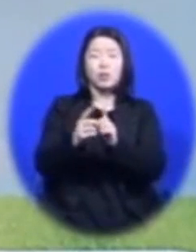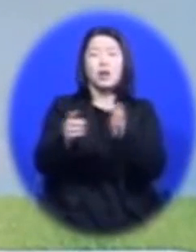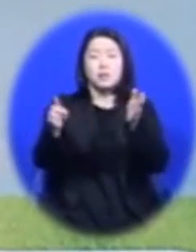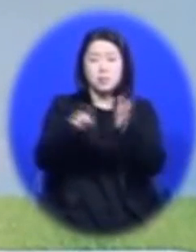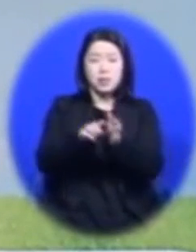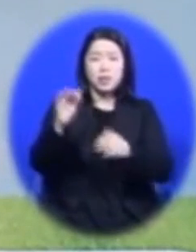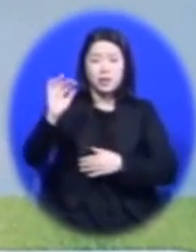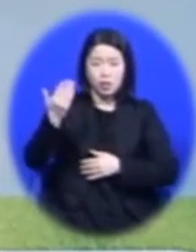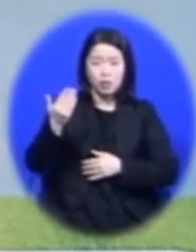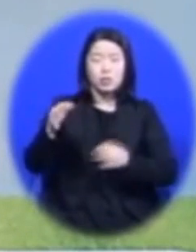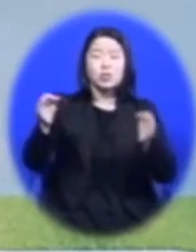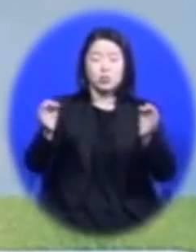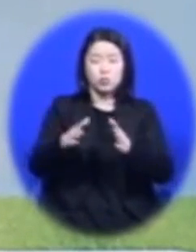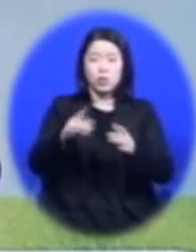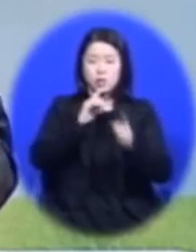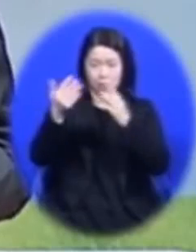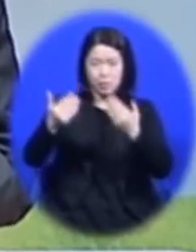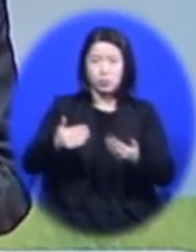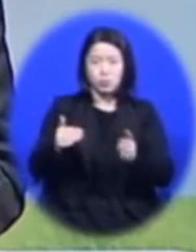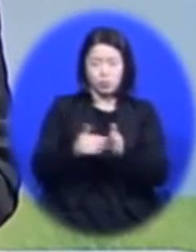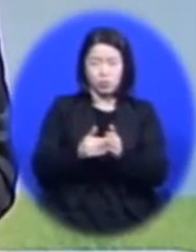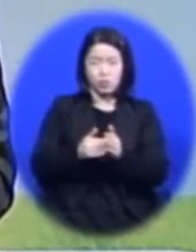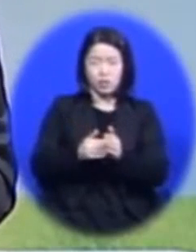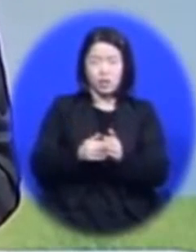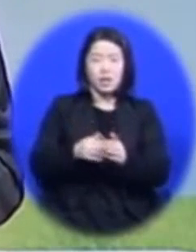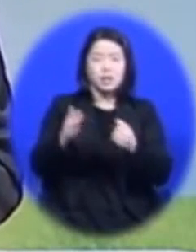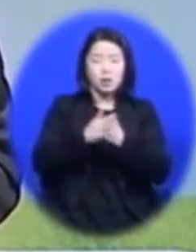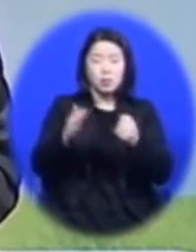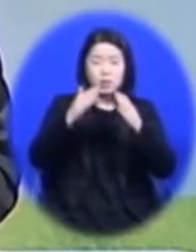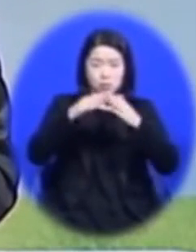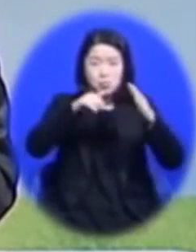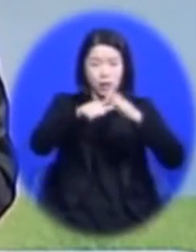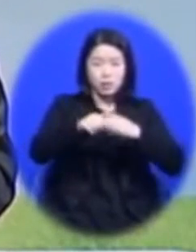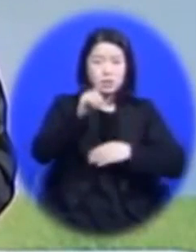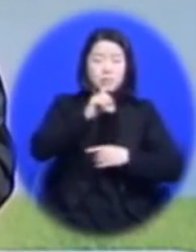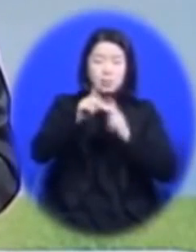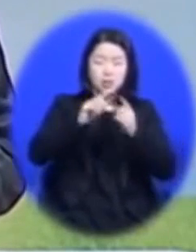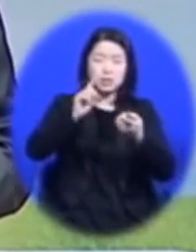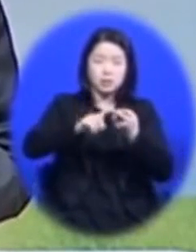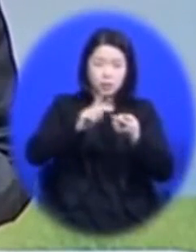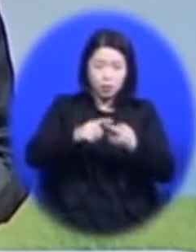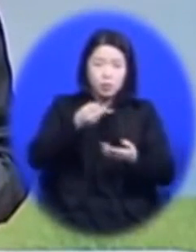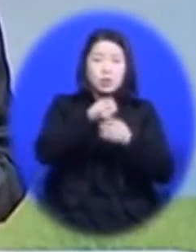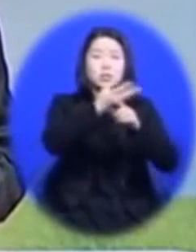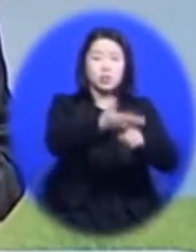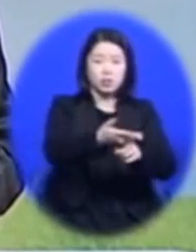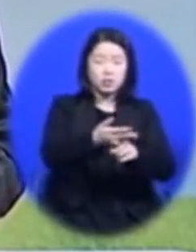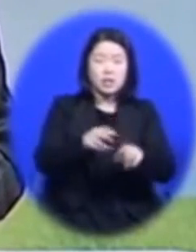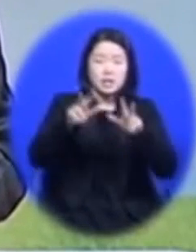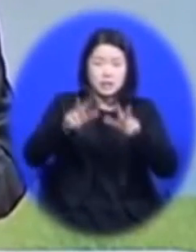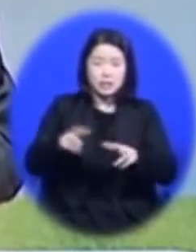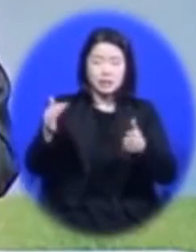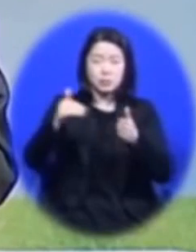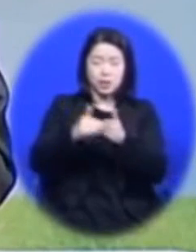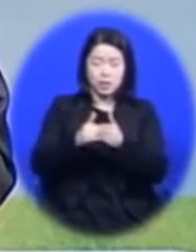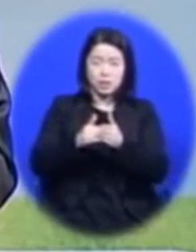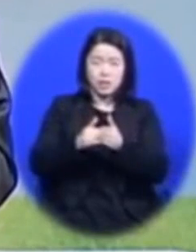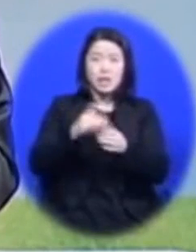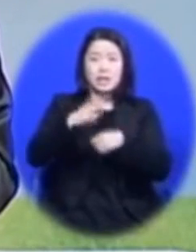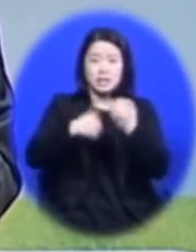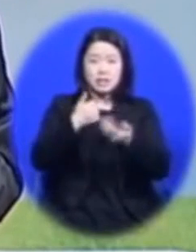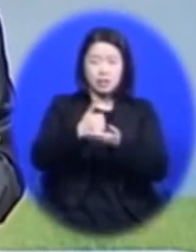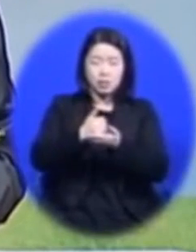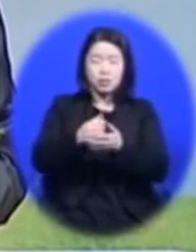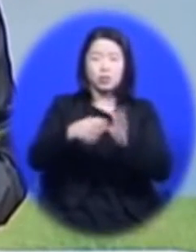순간이라는. 그래서 신방을 가서 그 말씀을 그대로 전했어요. 전도사님 지금까지 전도사님이 성경을